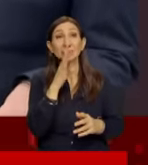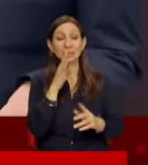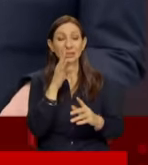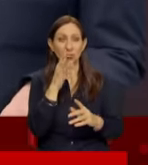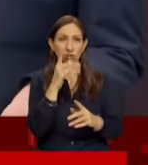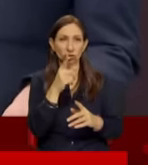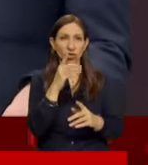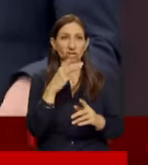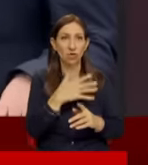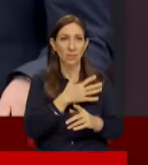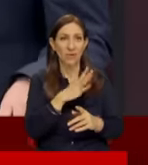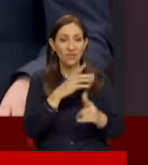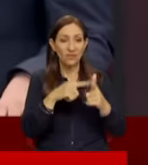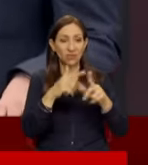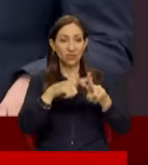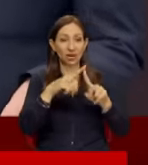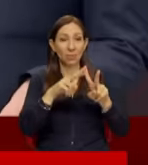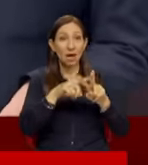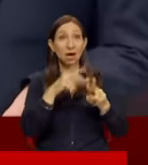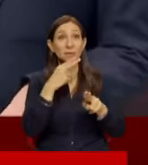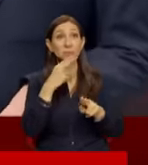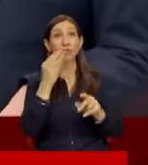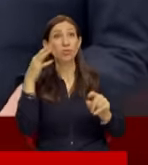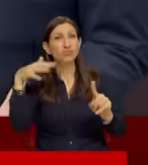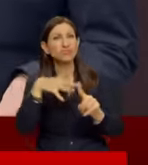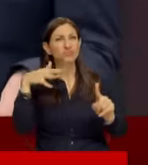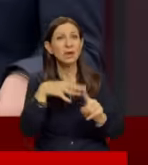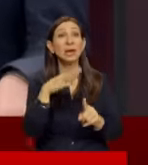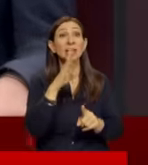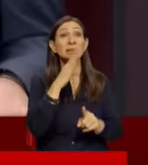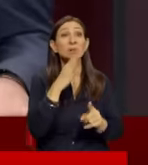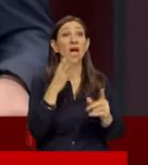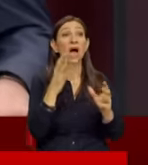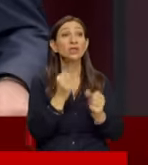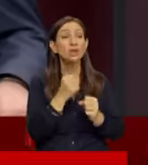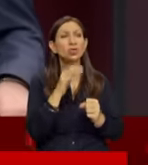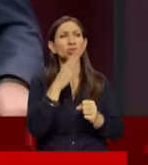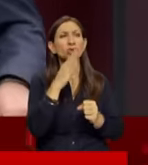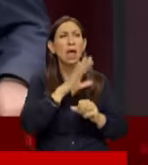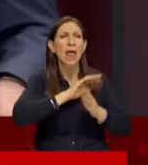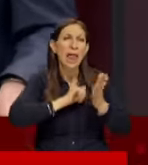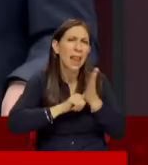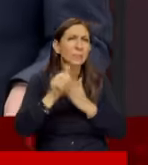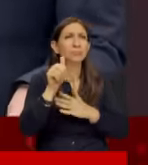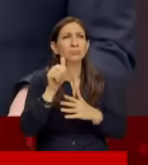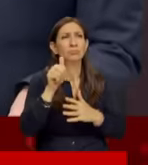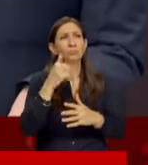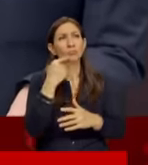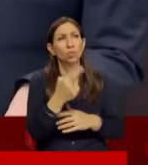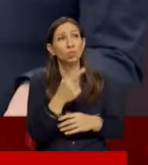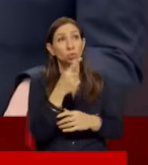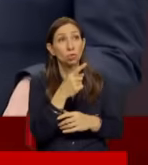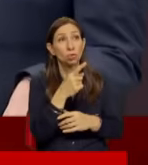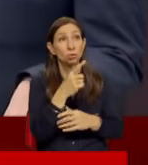İzmit'te biliyorsunuz CHP vardı, Fatma Hanım vardı. Çok yüklendiler ona ve İzmit'i de alacaklarını ve Kocaeli'yi tamamen alacaklarını iddia